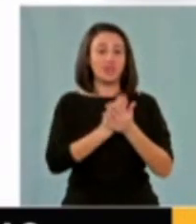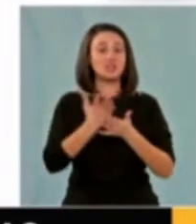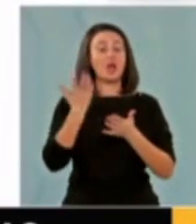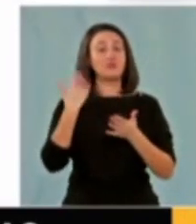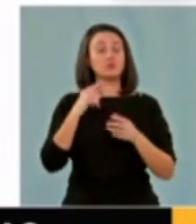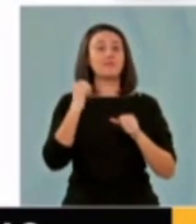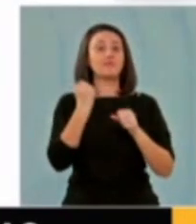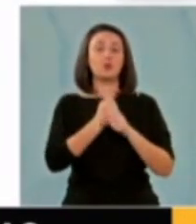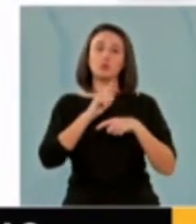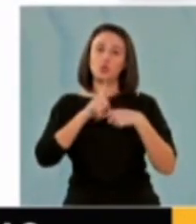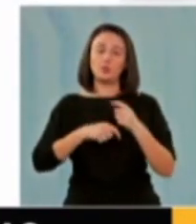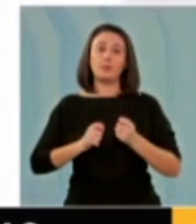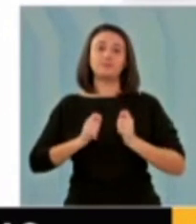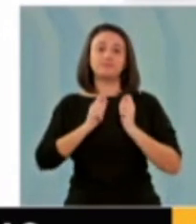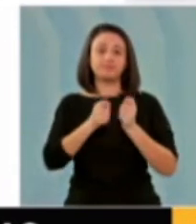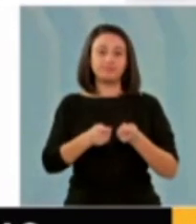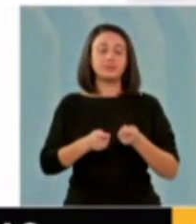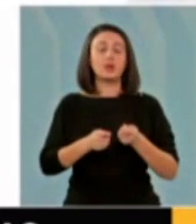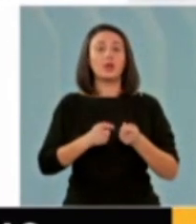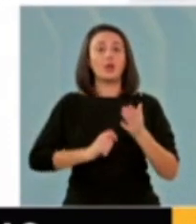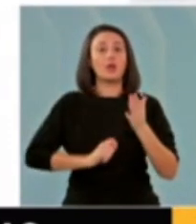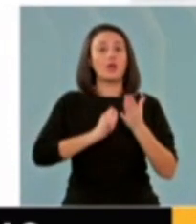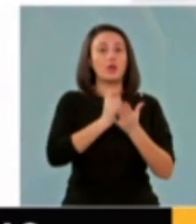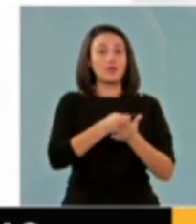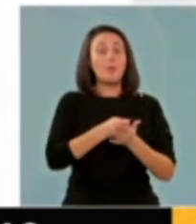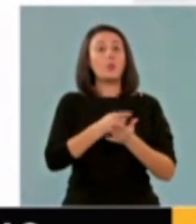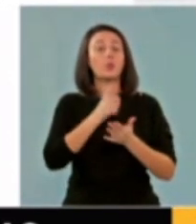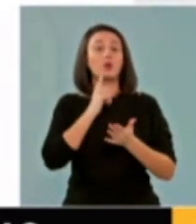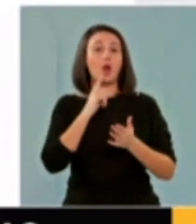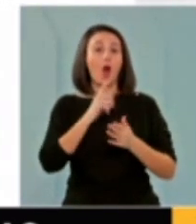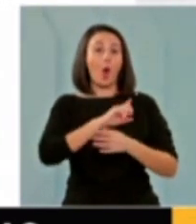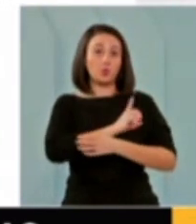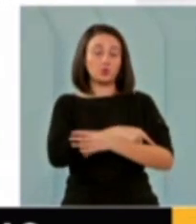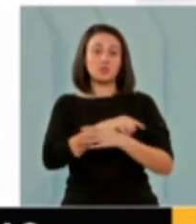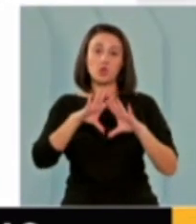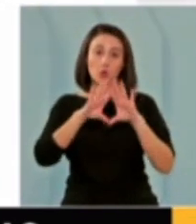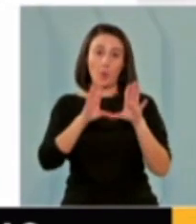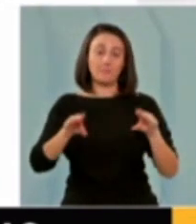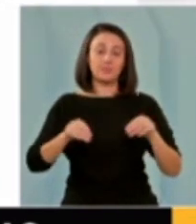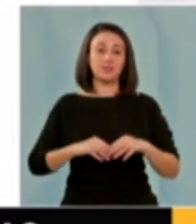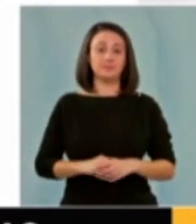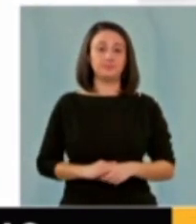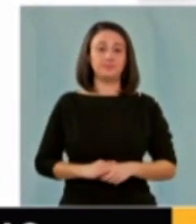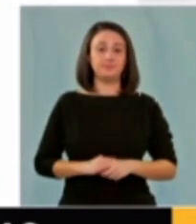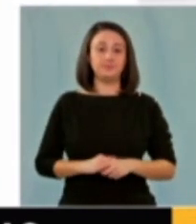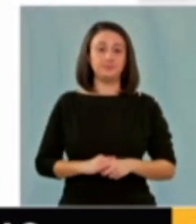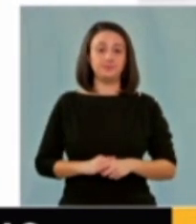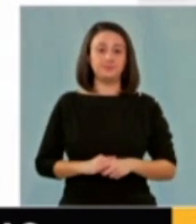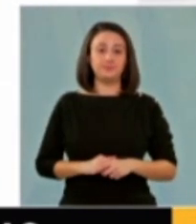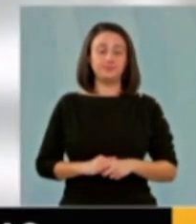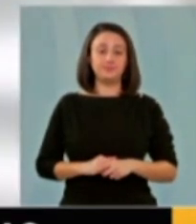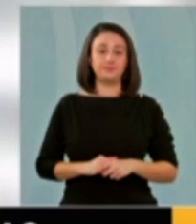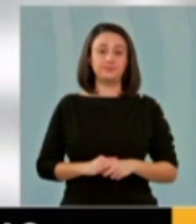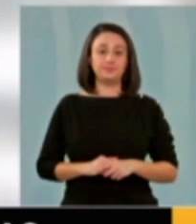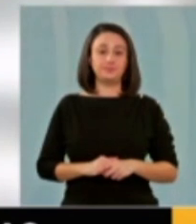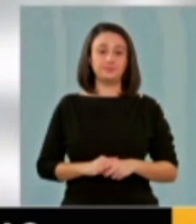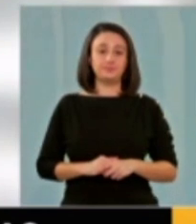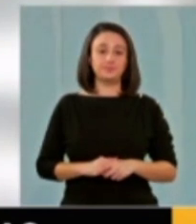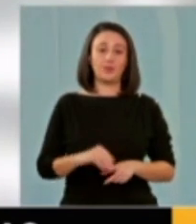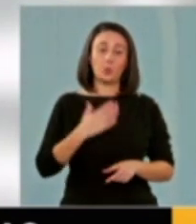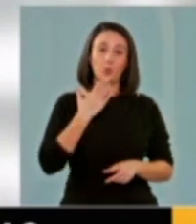fi fost făcut în urma demersurilor autorităților române Precizează ministrul Afacerilor Externe Bogdan aurescu pe Twitter